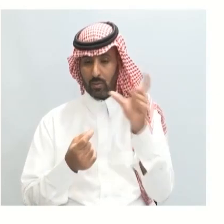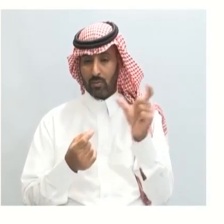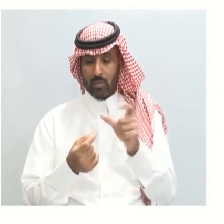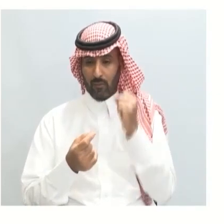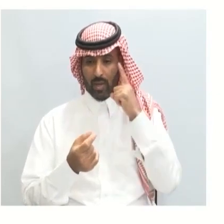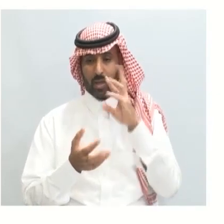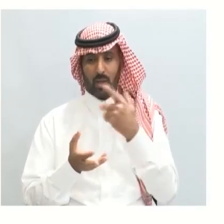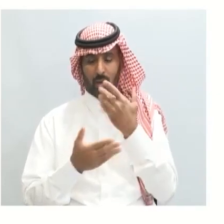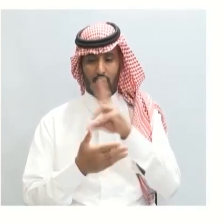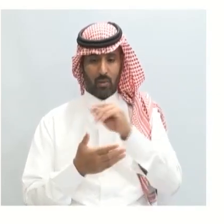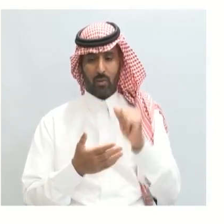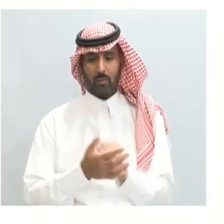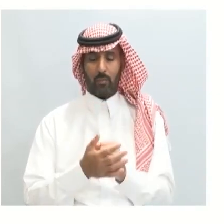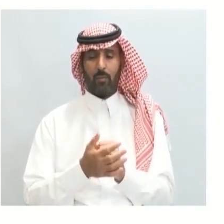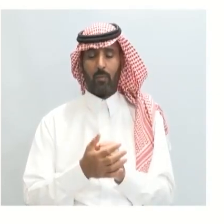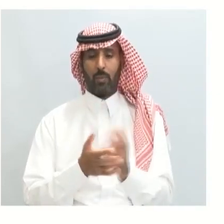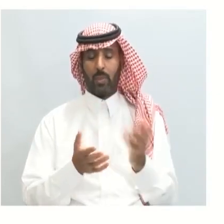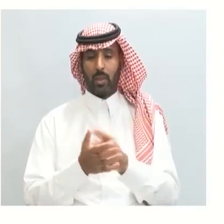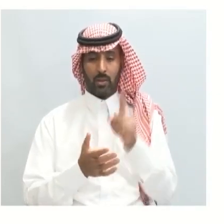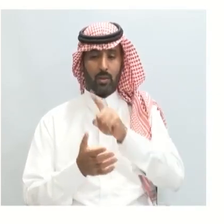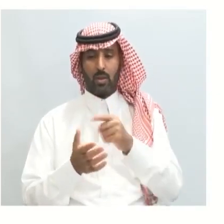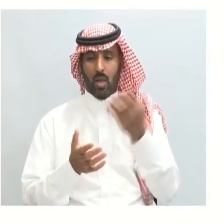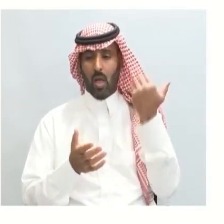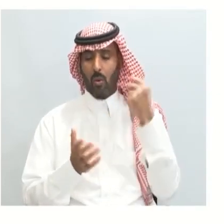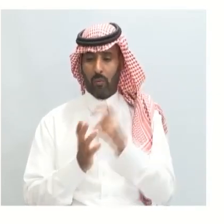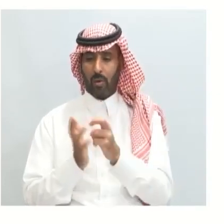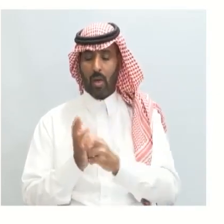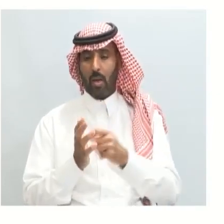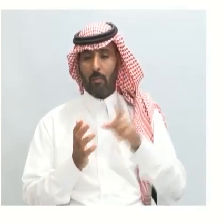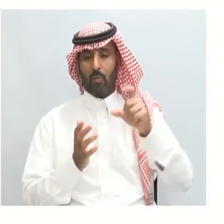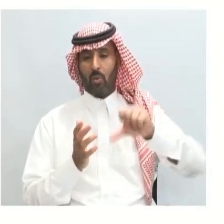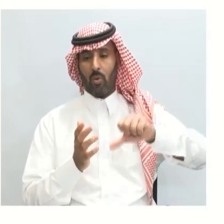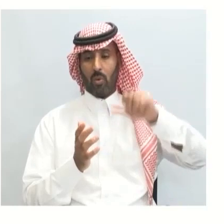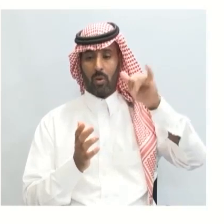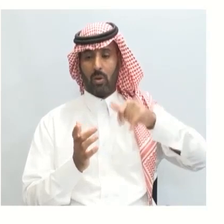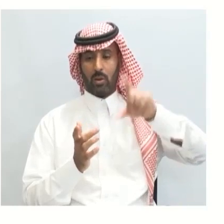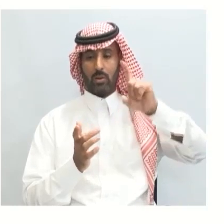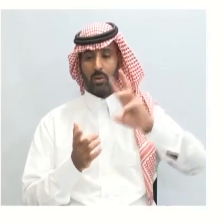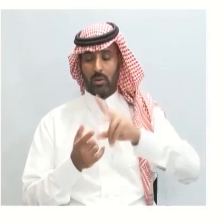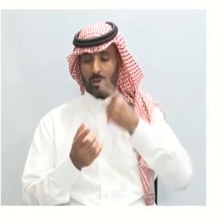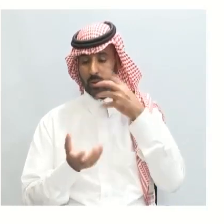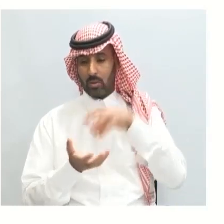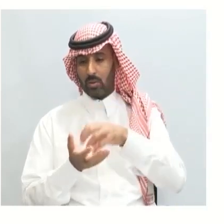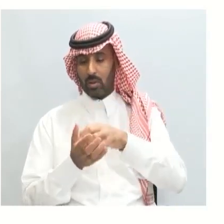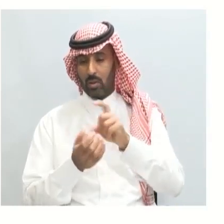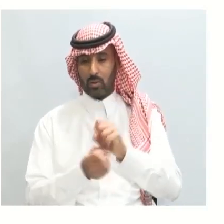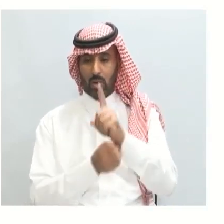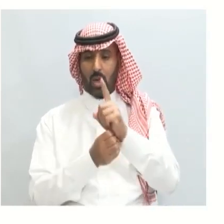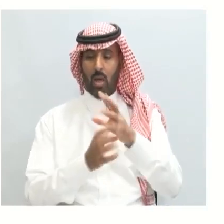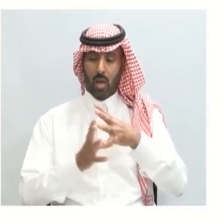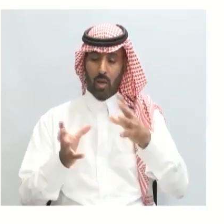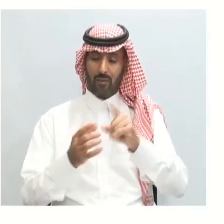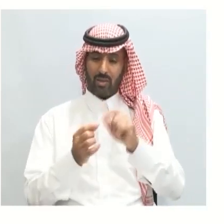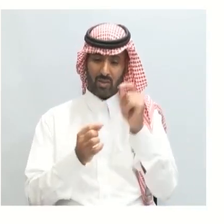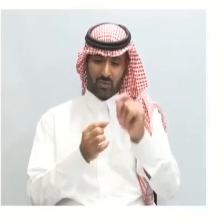فكره مشابه مشابه للسؤال اذا اخذناه في قانون الوايل الان انظر يشغل حج يشغل غاز حجم مقداره